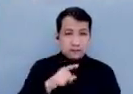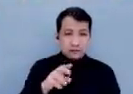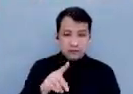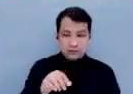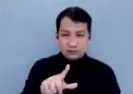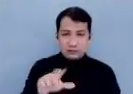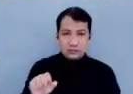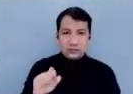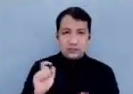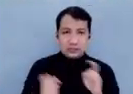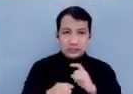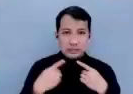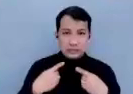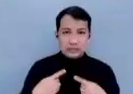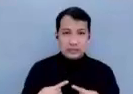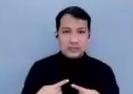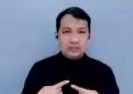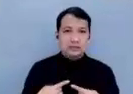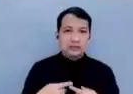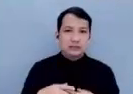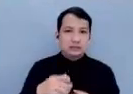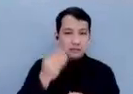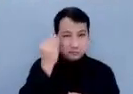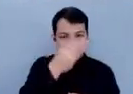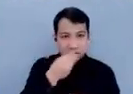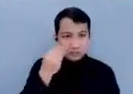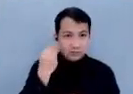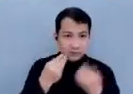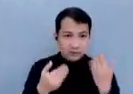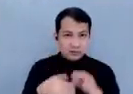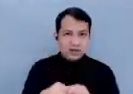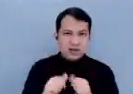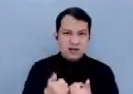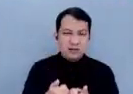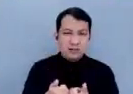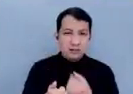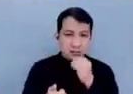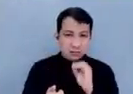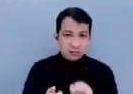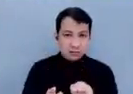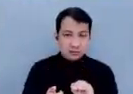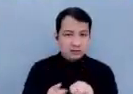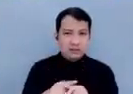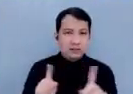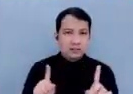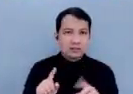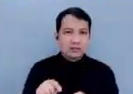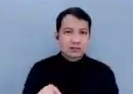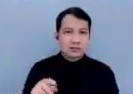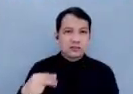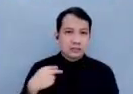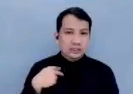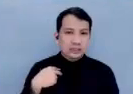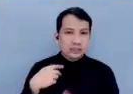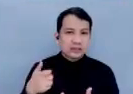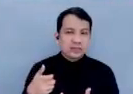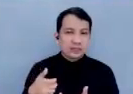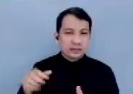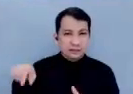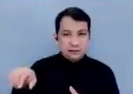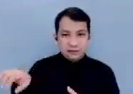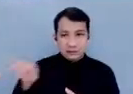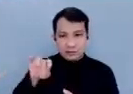customize yung makeup. What? Paano? When you order? No. Stock siya. Tapos, hahanap kayo ng